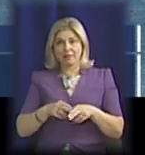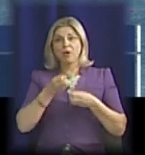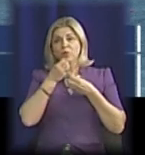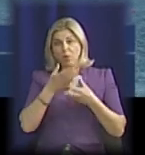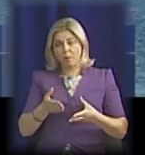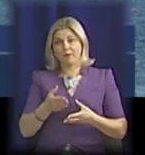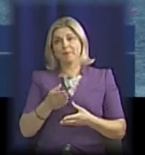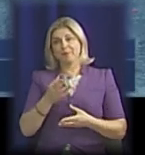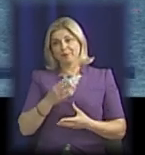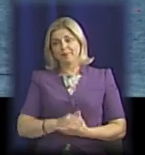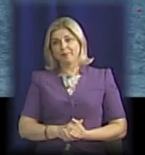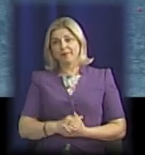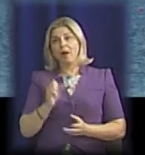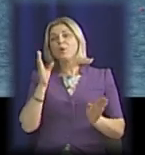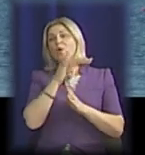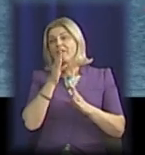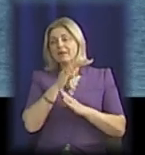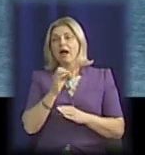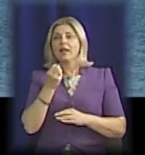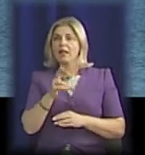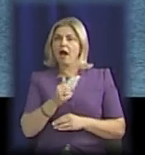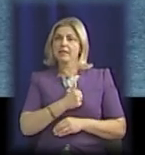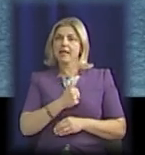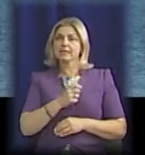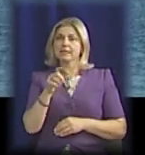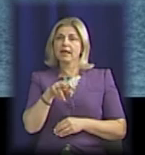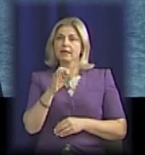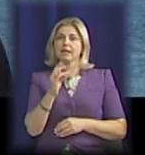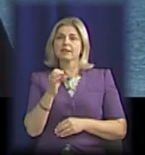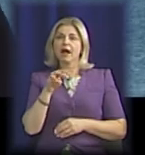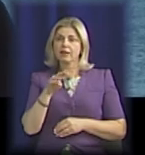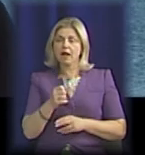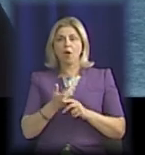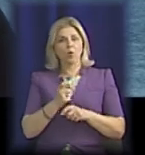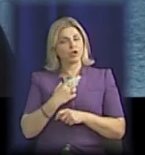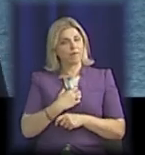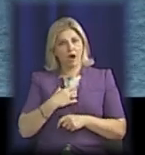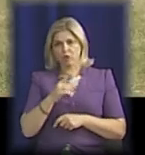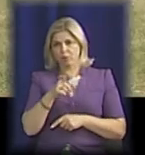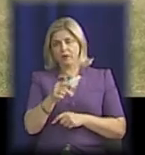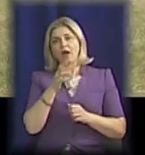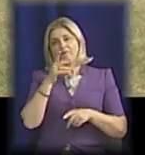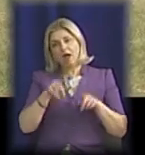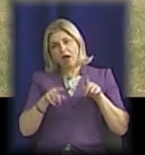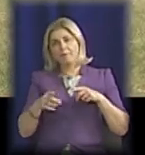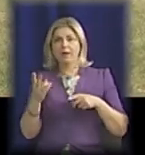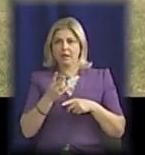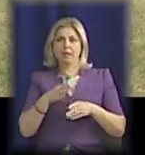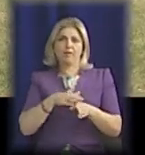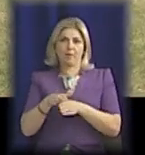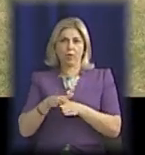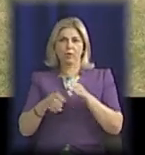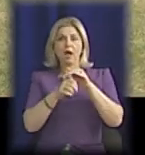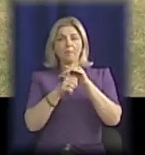мовити, провітритися. А для десантника шалено важливо, щоб ти час від часу здійснював стрибки. Стрибки з приземленням на